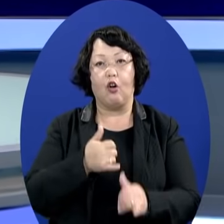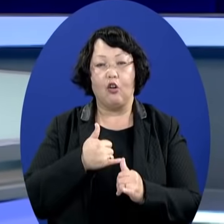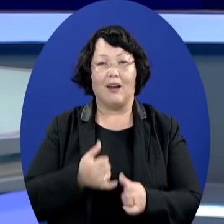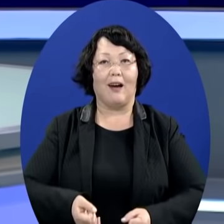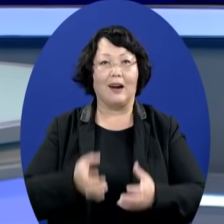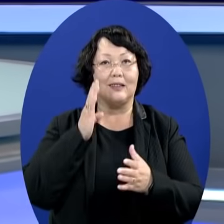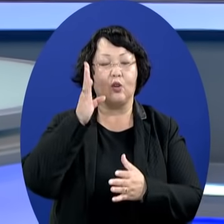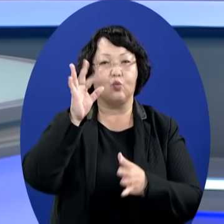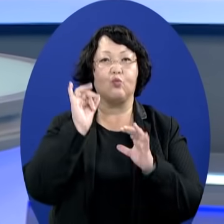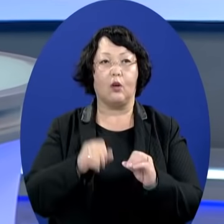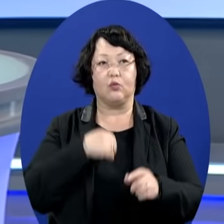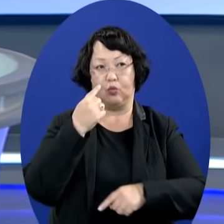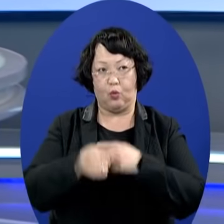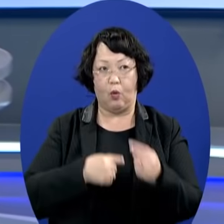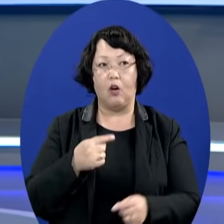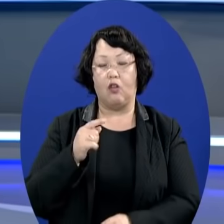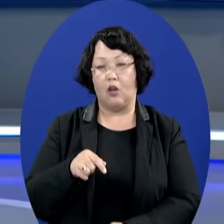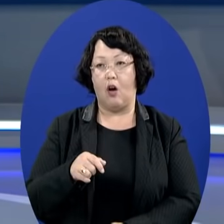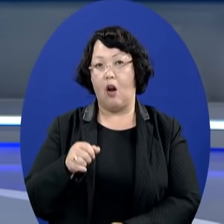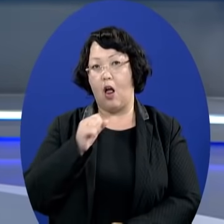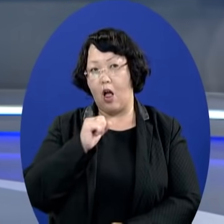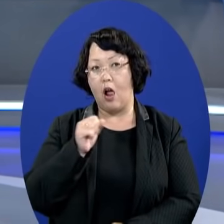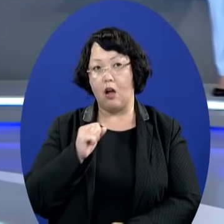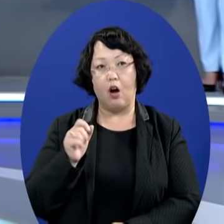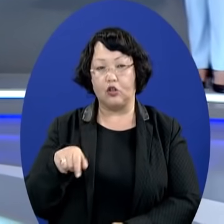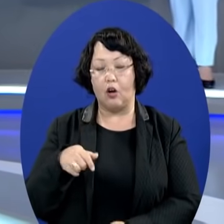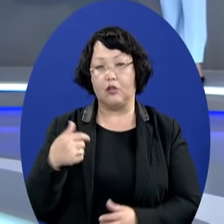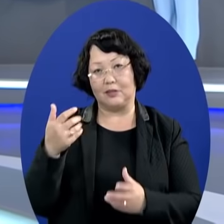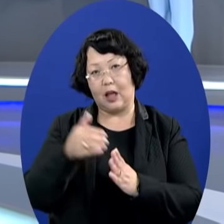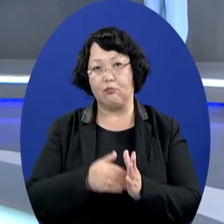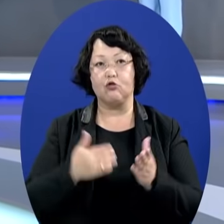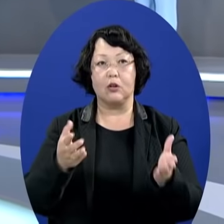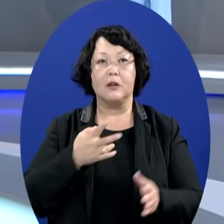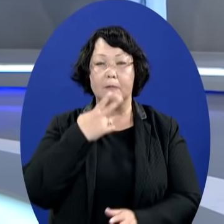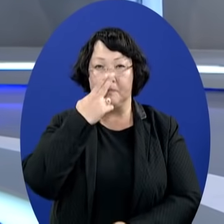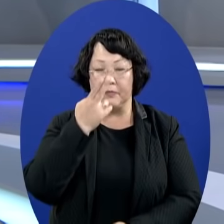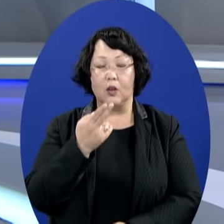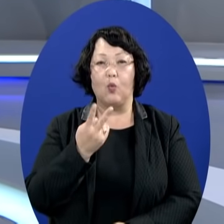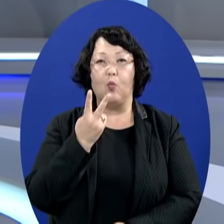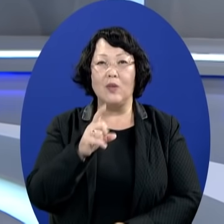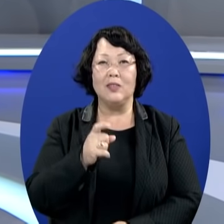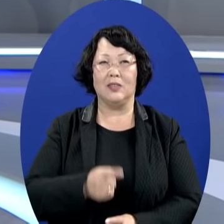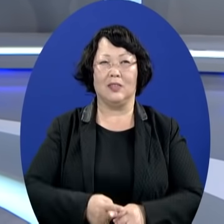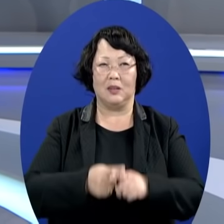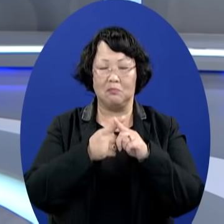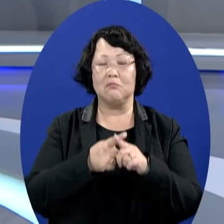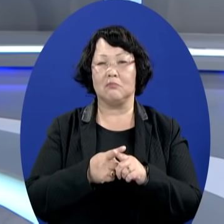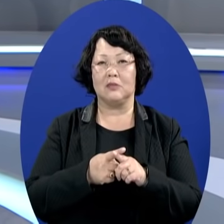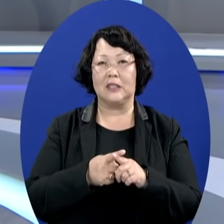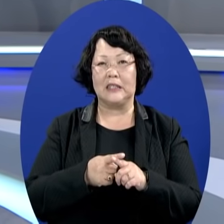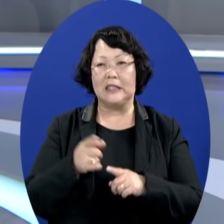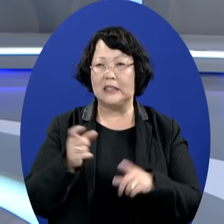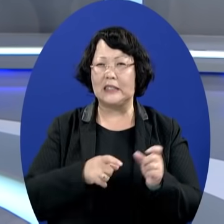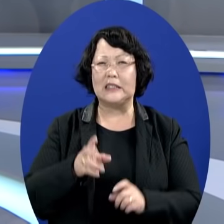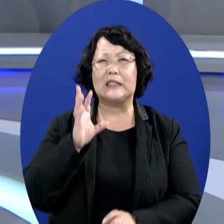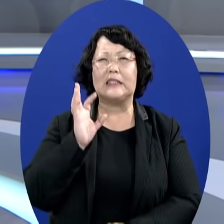талаар талбуудын байр суурийг студид гэрэлж чулуун тоомлон хөрөх гэж байна. Тэгэхээр шатхууны үнийн хөөрөлд бол хомсдол нь ер нь эдийн засагт ямар сөрөг нөлөө